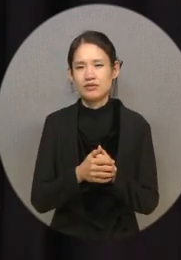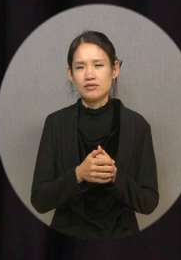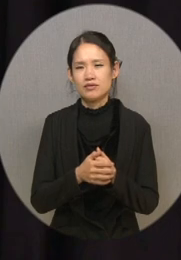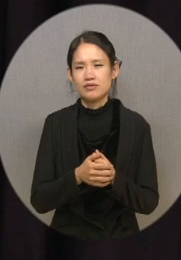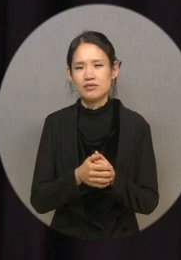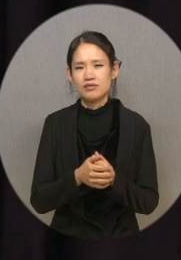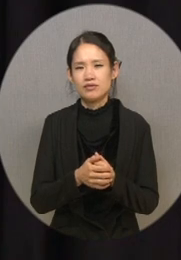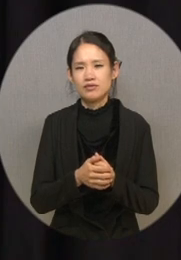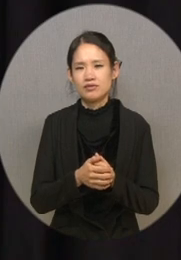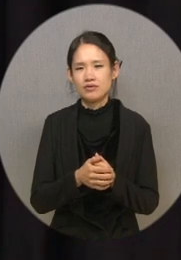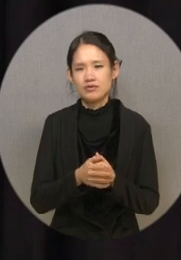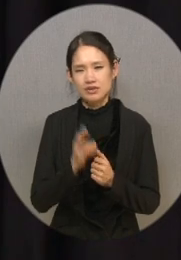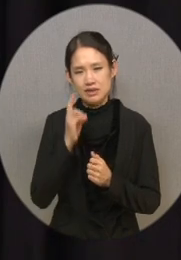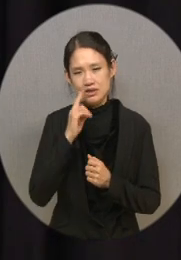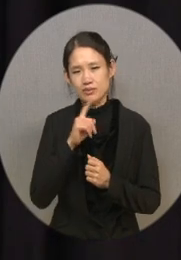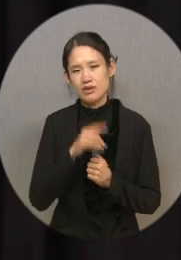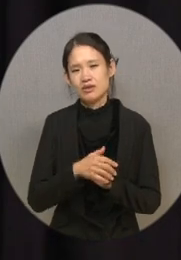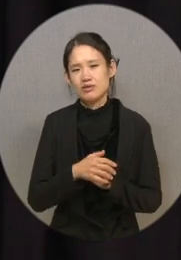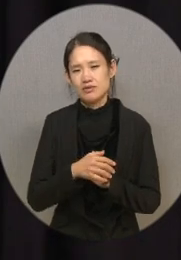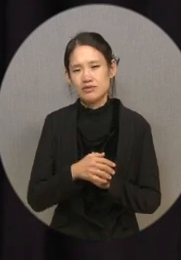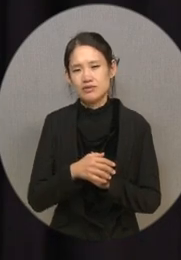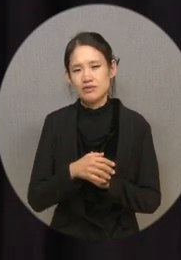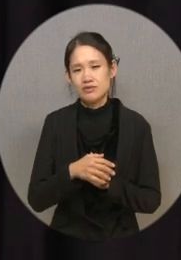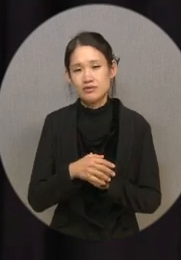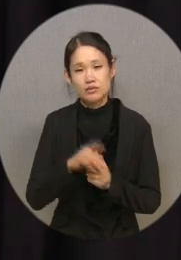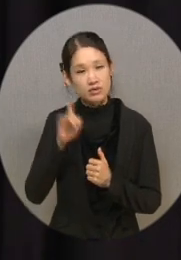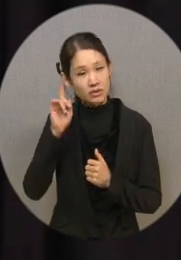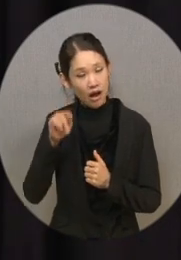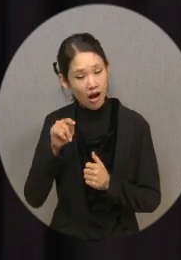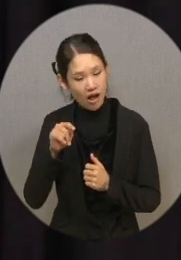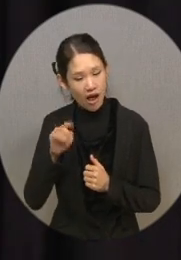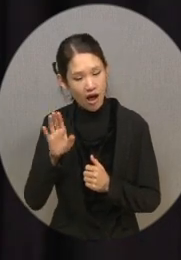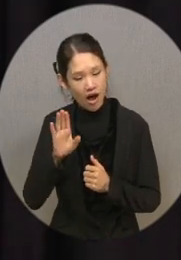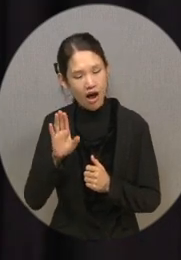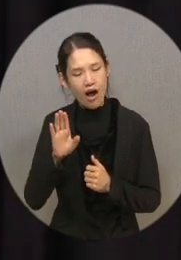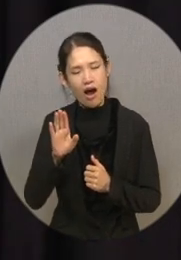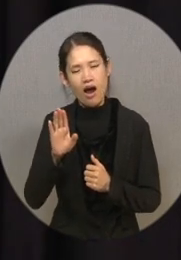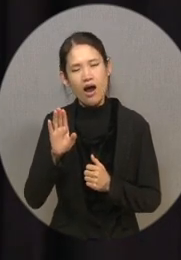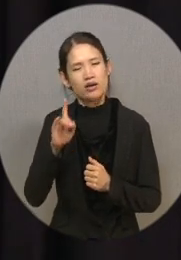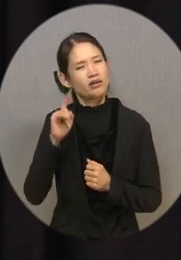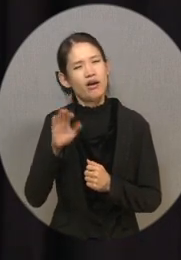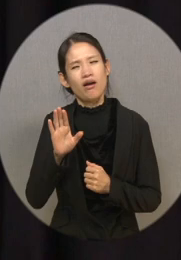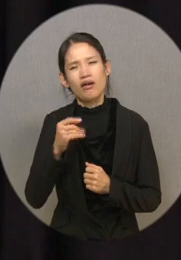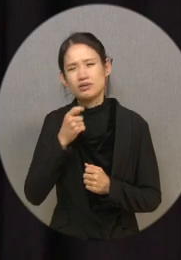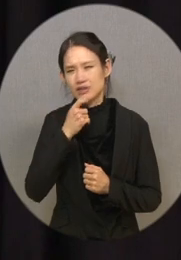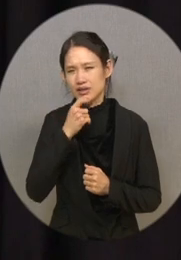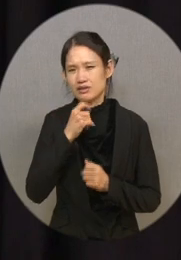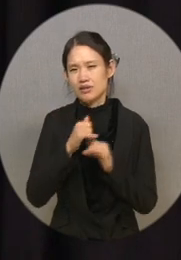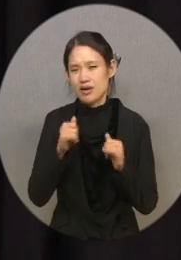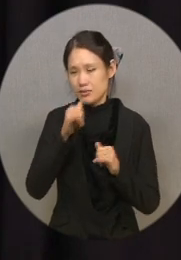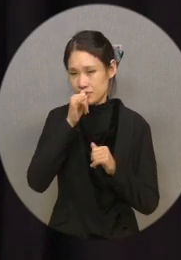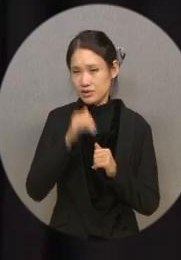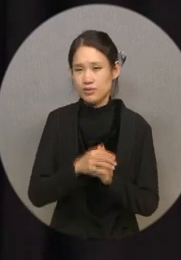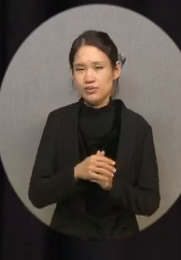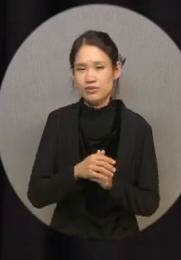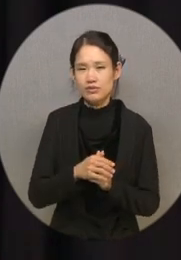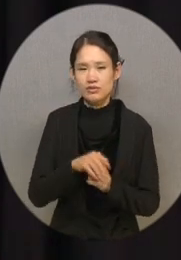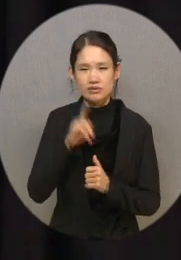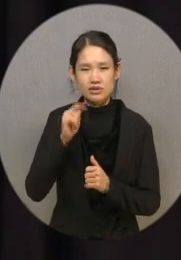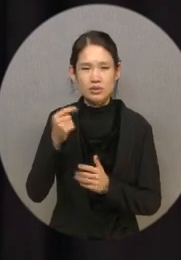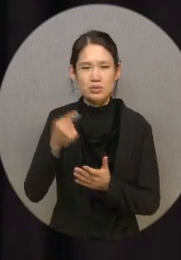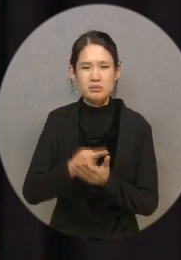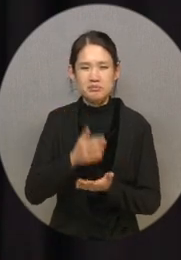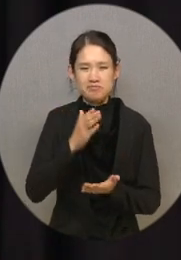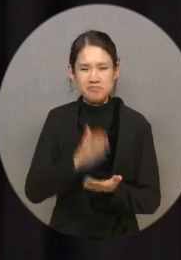상당히 심각한 말입니다. 내일이라는 게 오는데 너무 두려운 사람이 있는 거예요, 대한민국에. 내일이 안